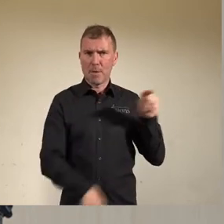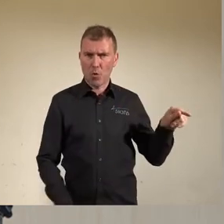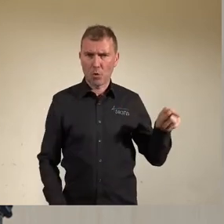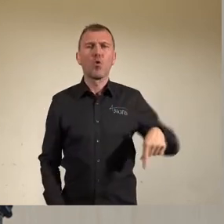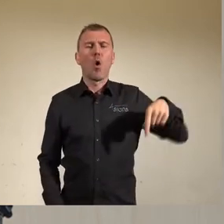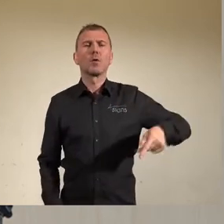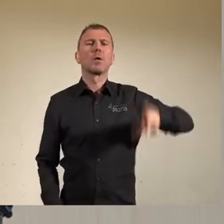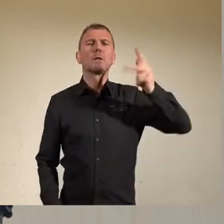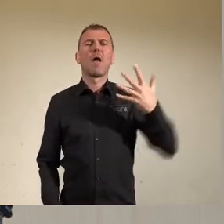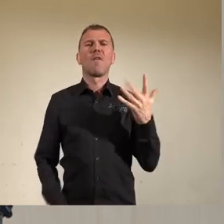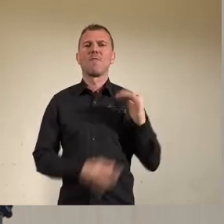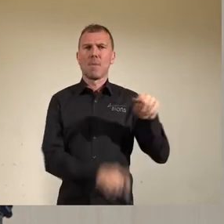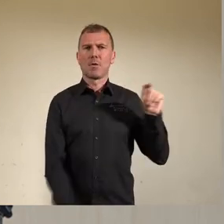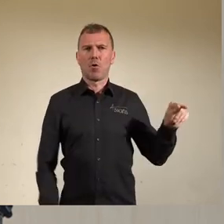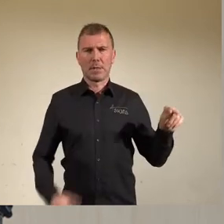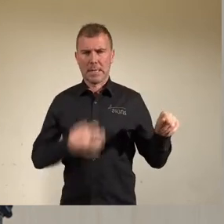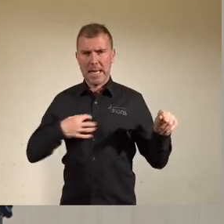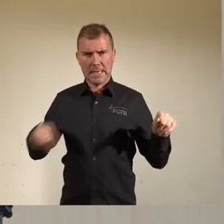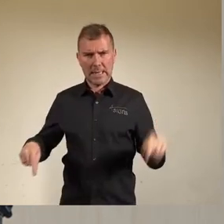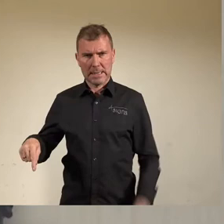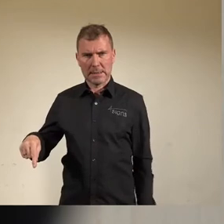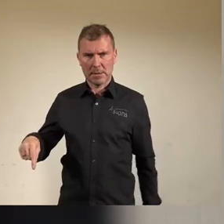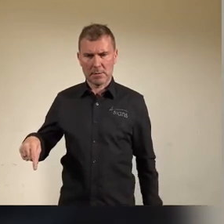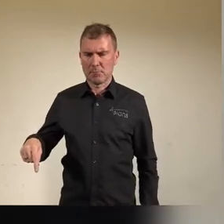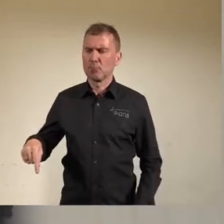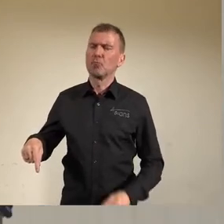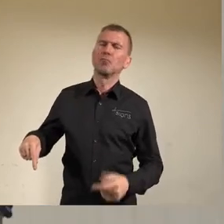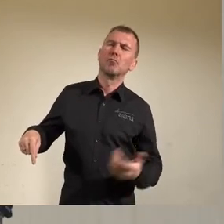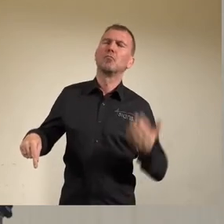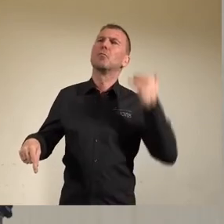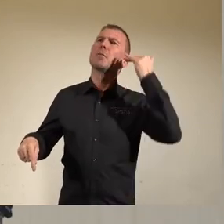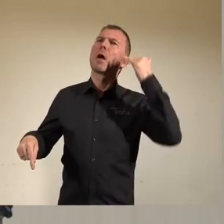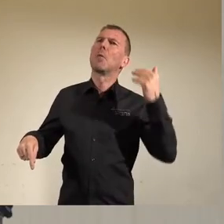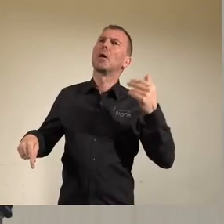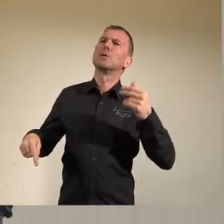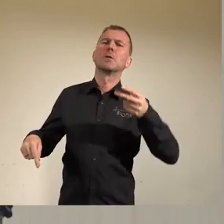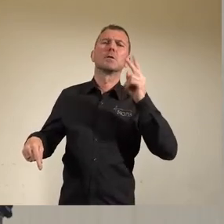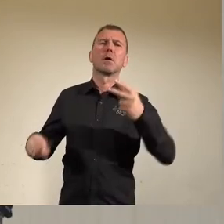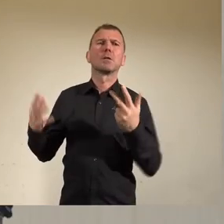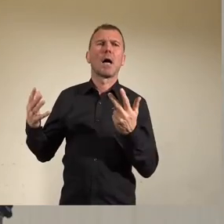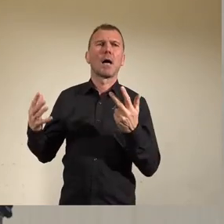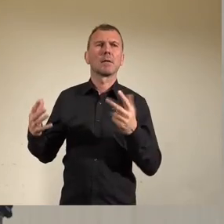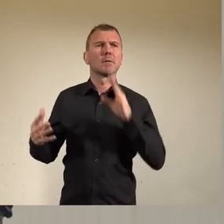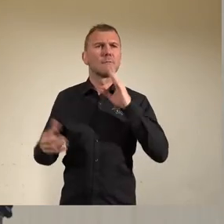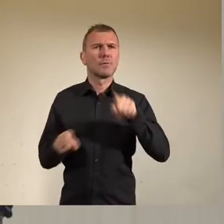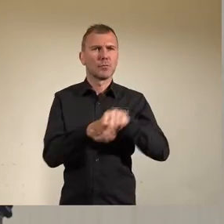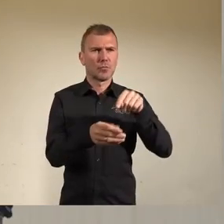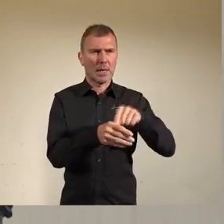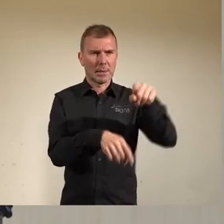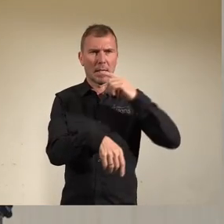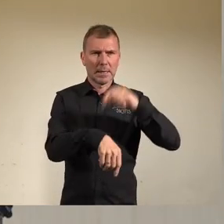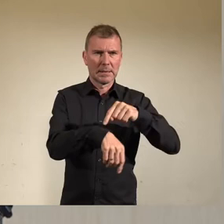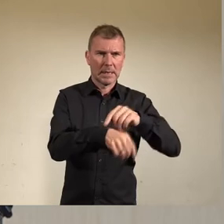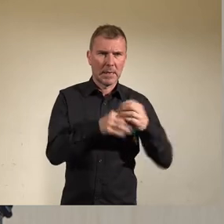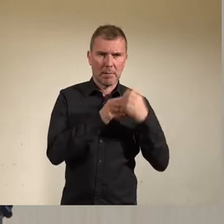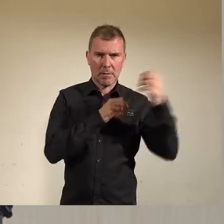heute 305. Dresden hatte, ja, 208. Herr Lommel, ich darf Sie bitten, zum Schluss zu kommen. Ihre Redezeit